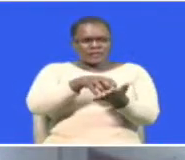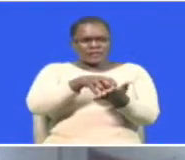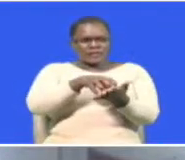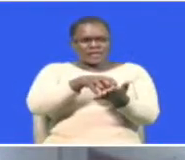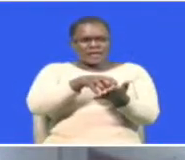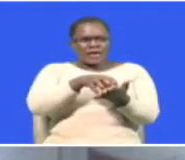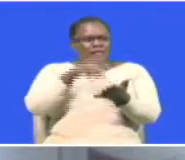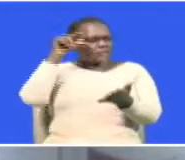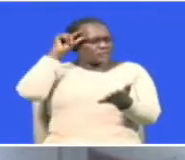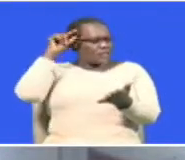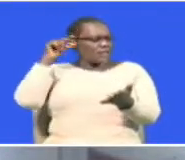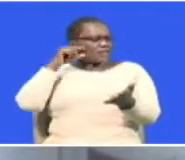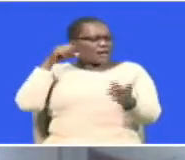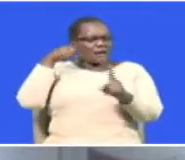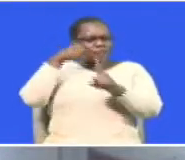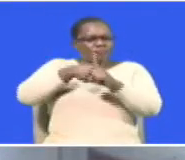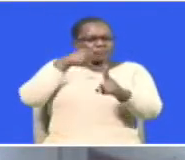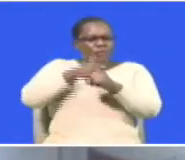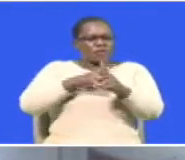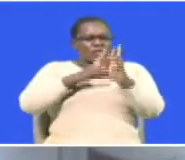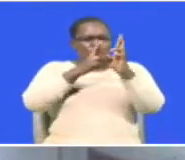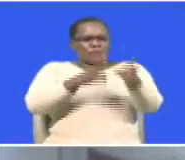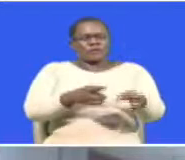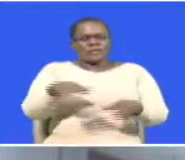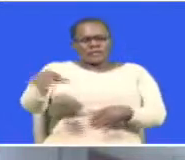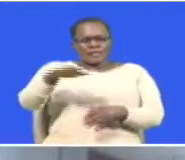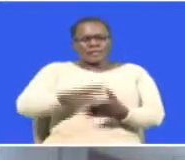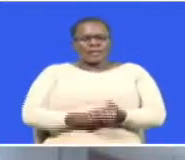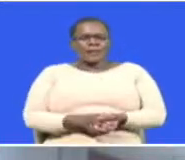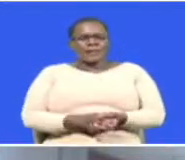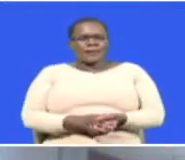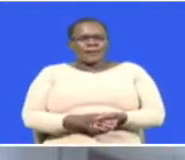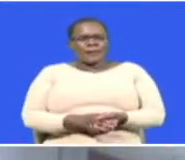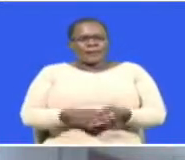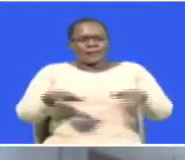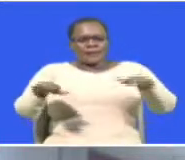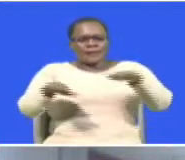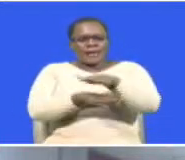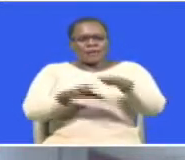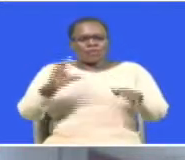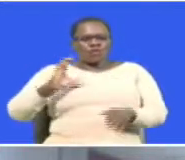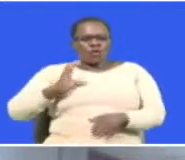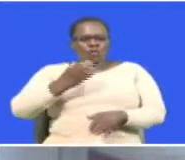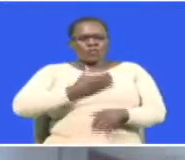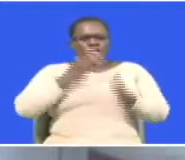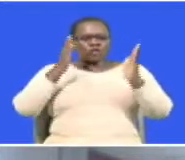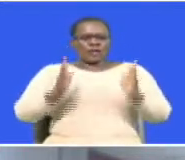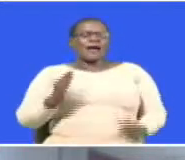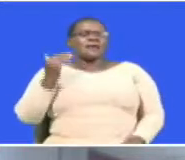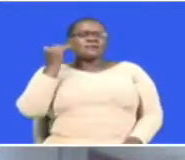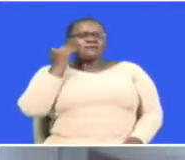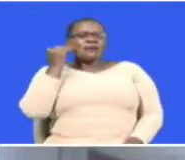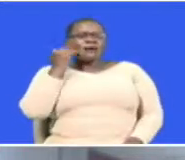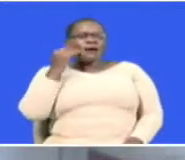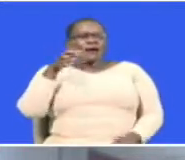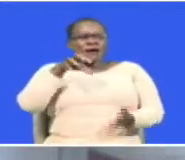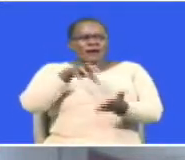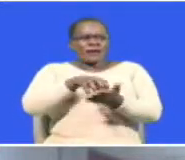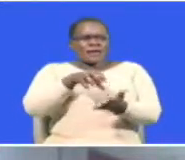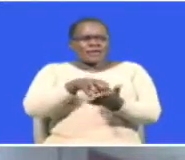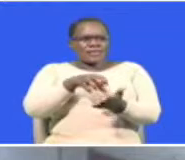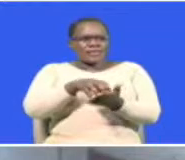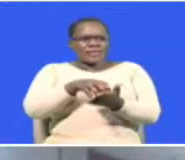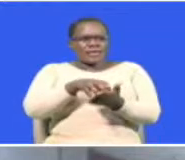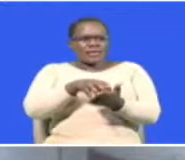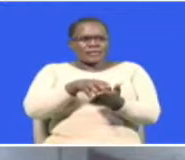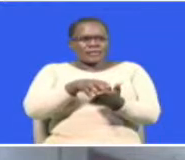wa kijinsia zinazoripotiwa eneo hilo. Kulingana na naibu kamishna wa kaunti ya Siaya Robert Ngetich, kesi za ukatili